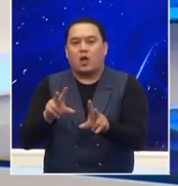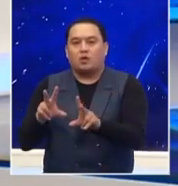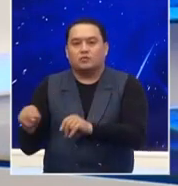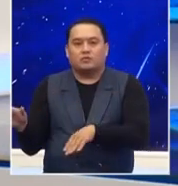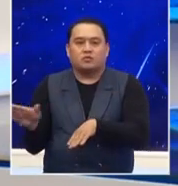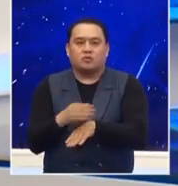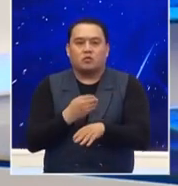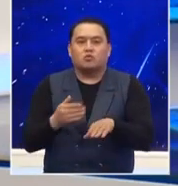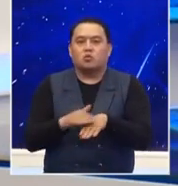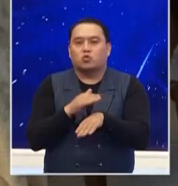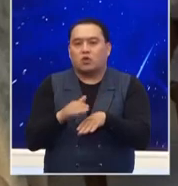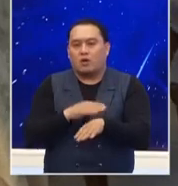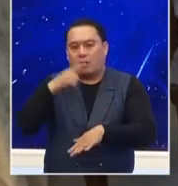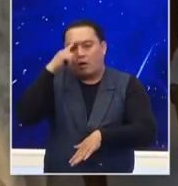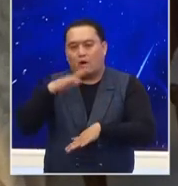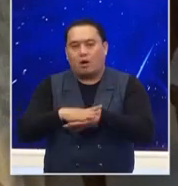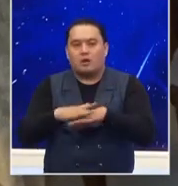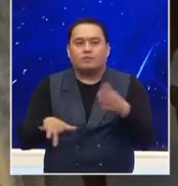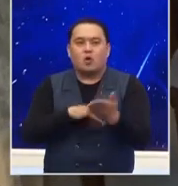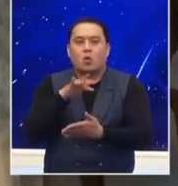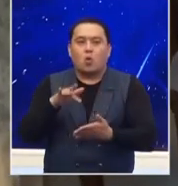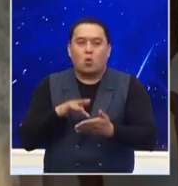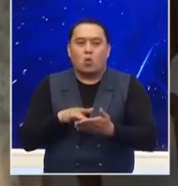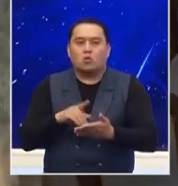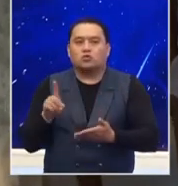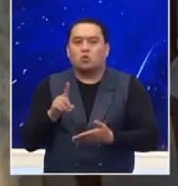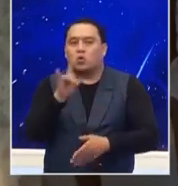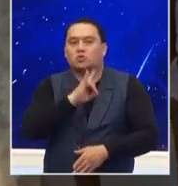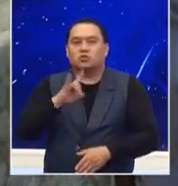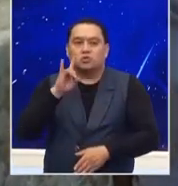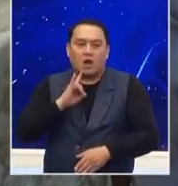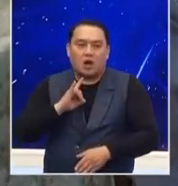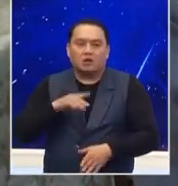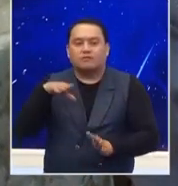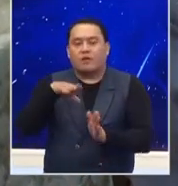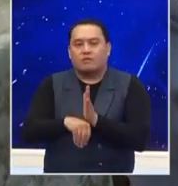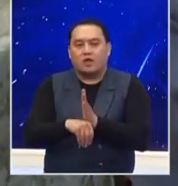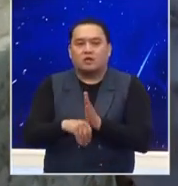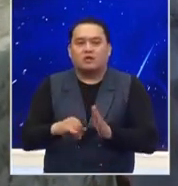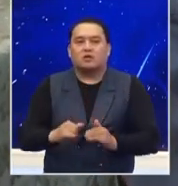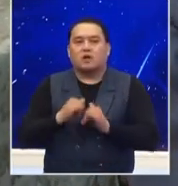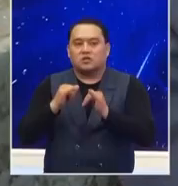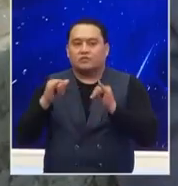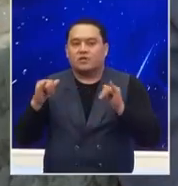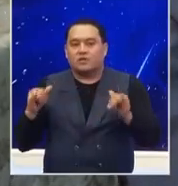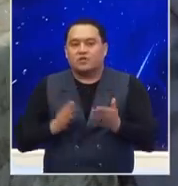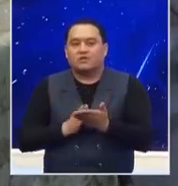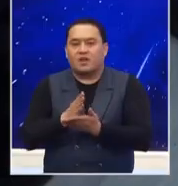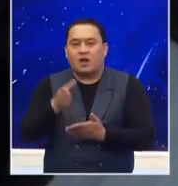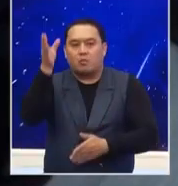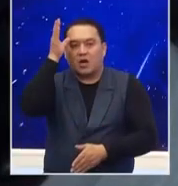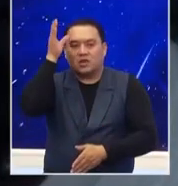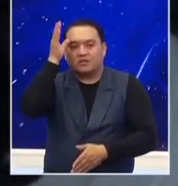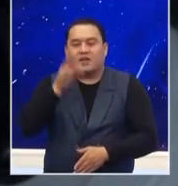всего самого наилучшего. Градоначальник отметил, что женщина-юбиляр внесла весомый вклад в развитие сферы